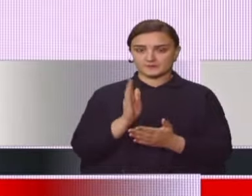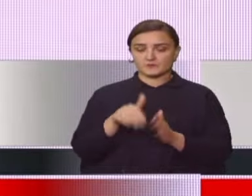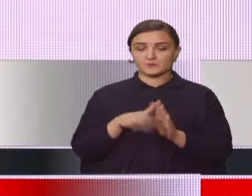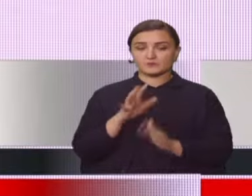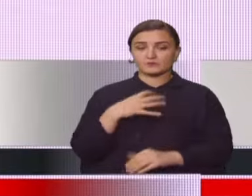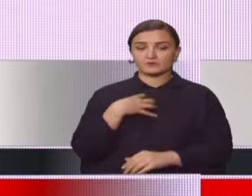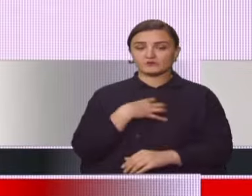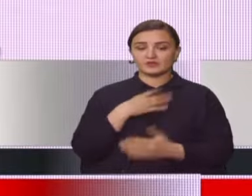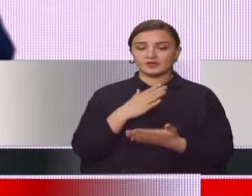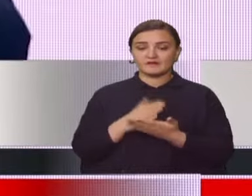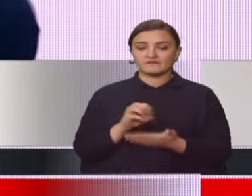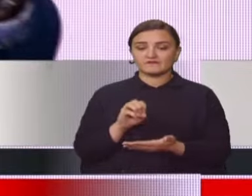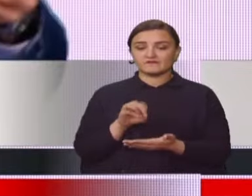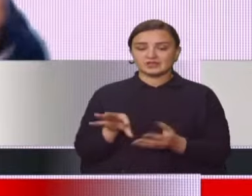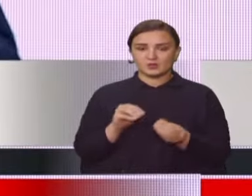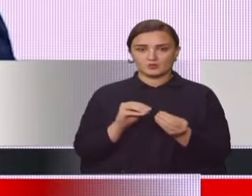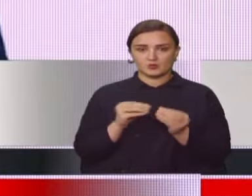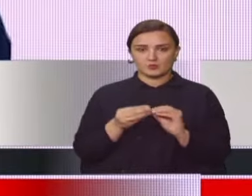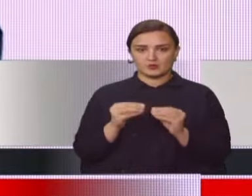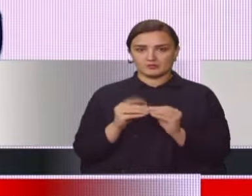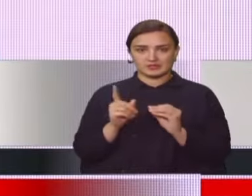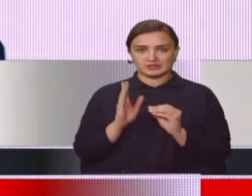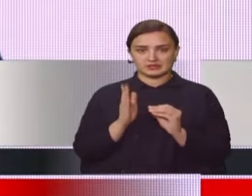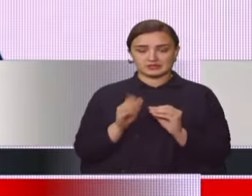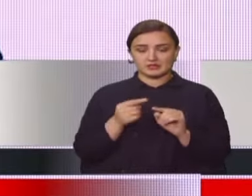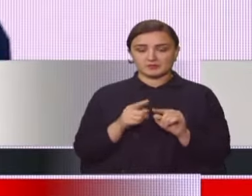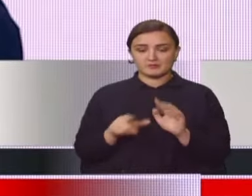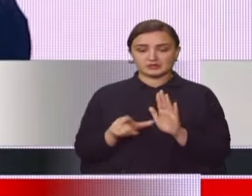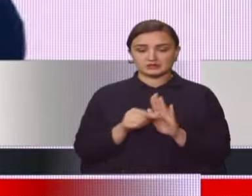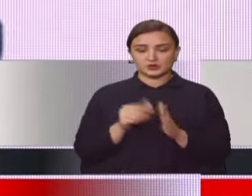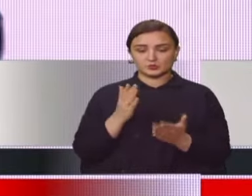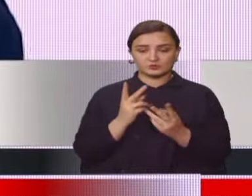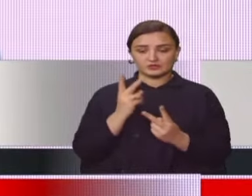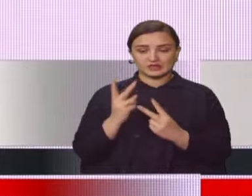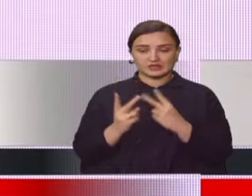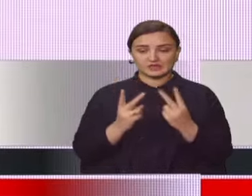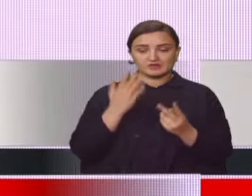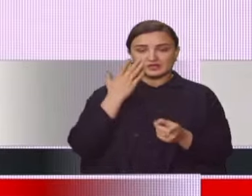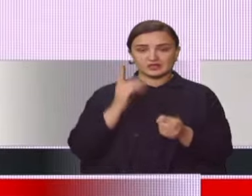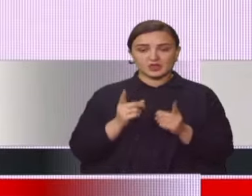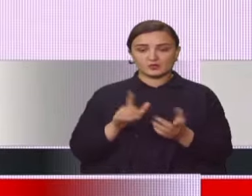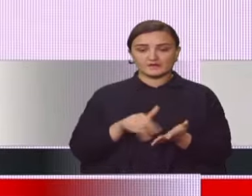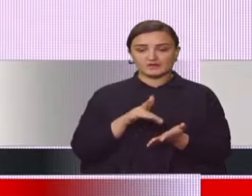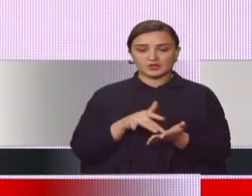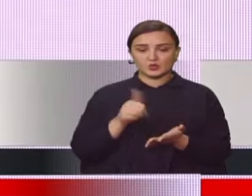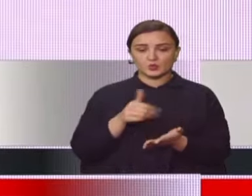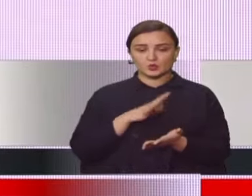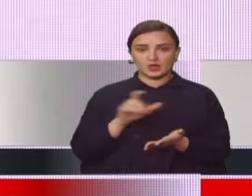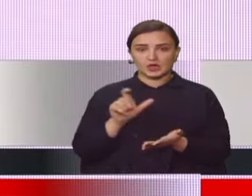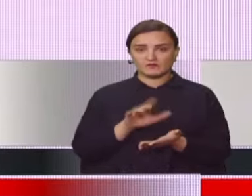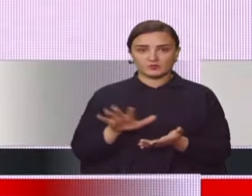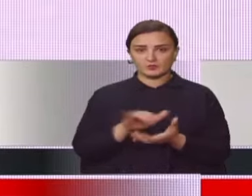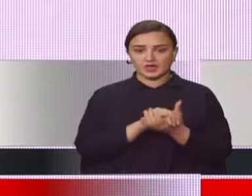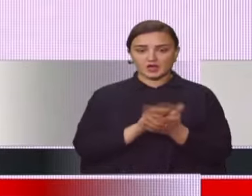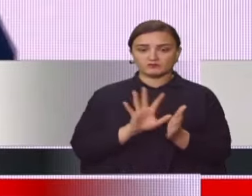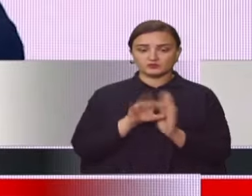უფრო მნიშვნელოვანია ვიდრე ის რაღაც პრობლემები რომელიც დაგხვდება, მაგრამ ამასთან თუ გადავხედავთ როგორ ქვეყნები როგორ შედიოდნენ ევროკავშირში, როგორ ხდებოდა